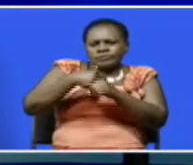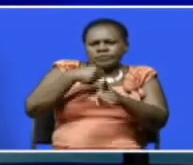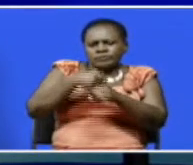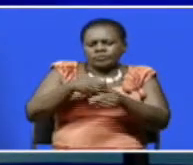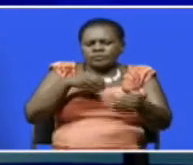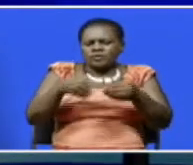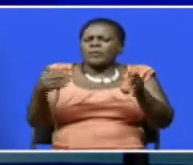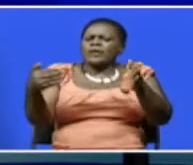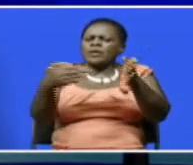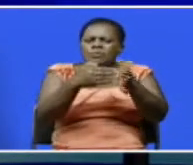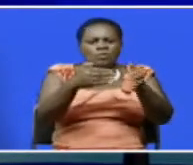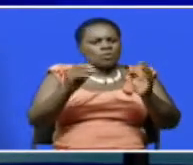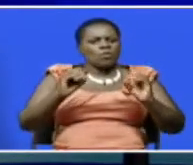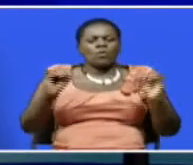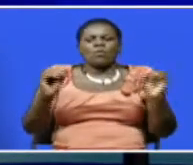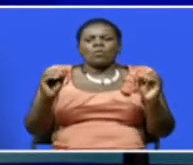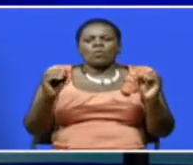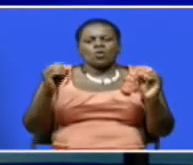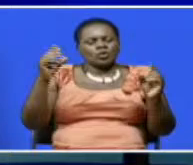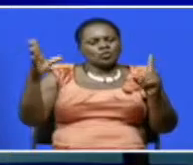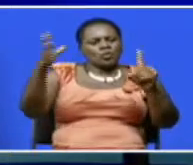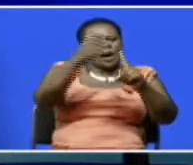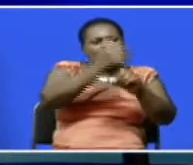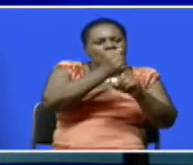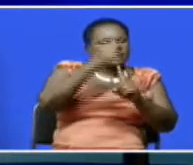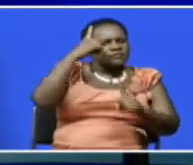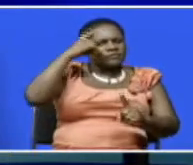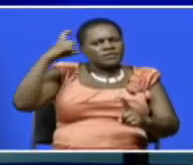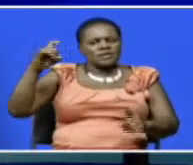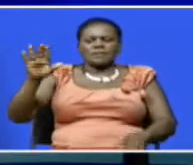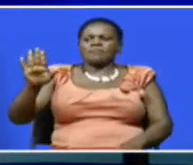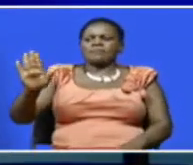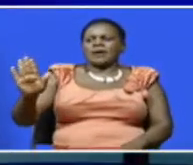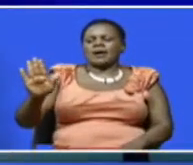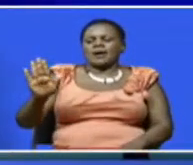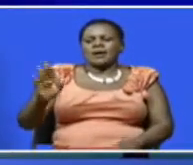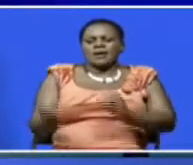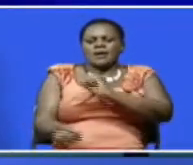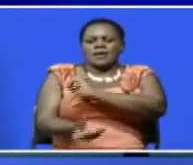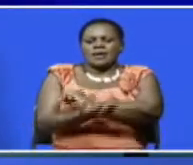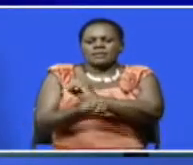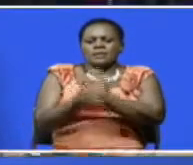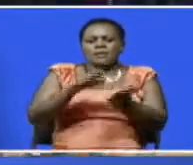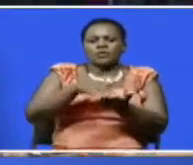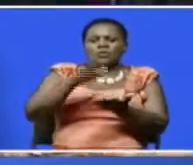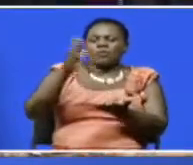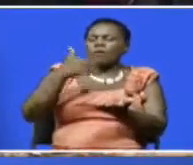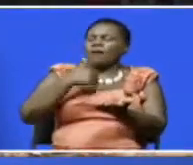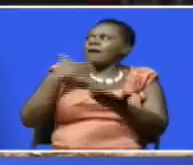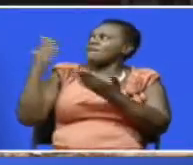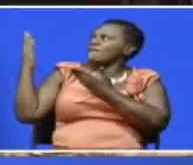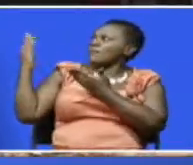usio kikwazo cha kuwafikia ndoto zake. Jeff Mogire na maelezo zaidi.